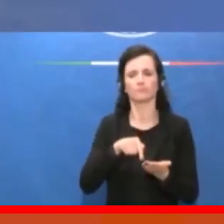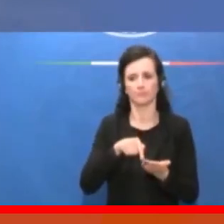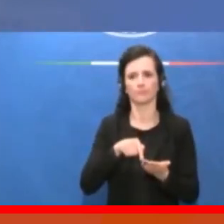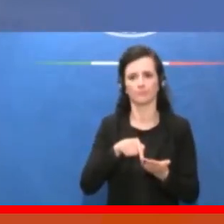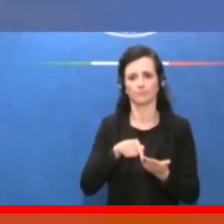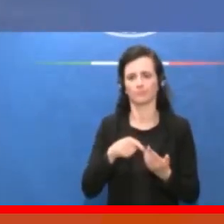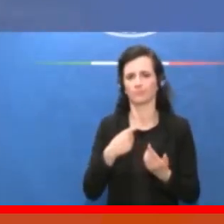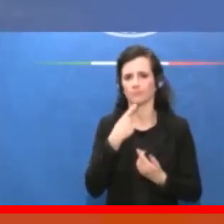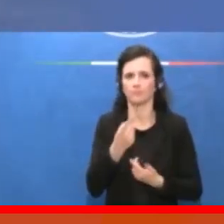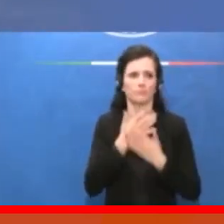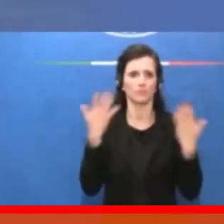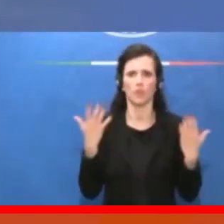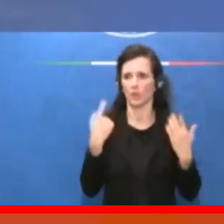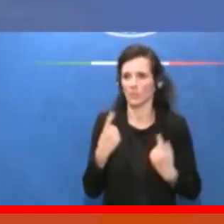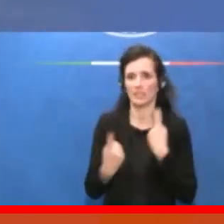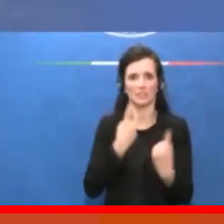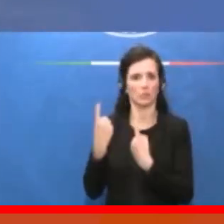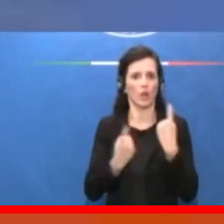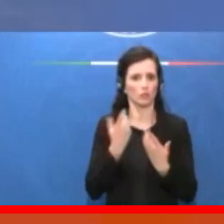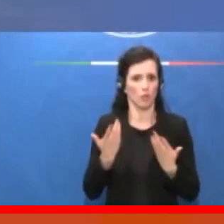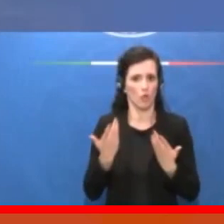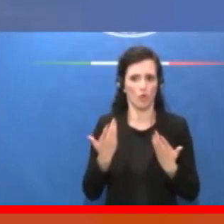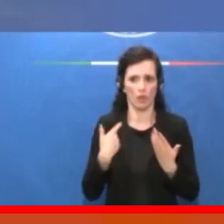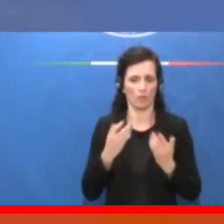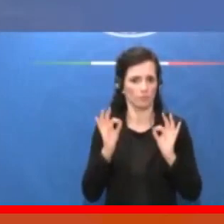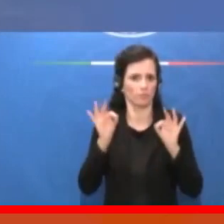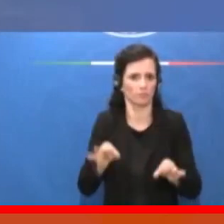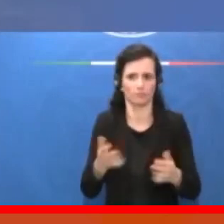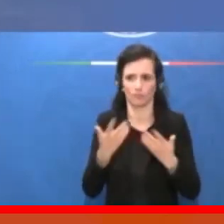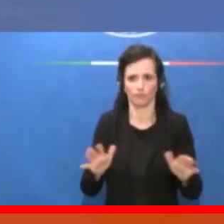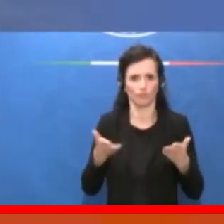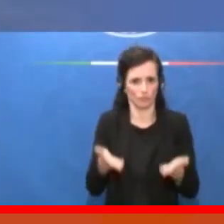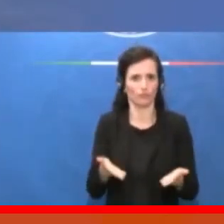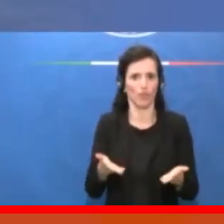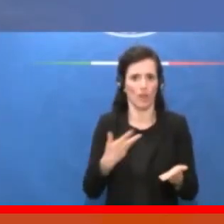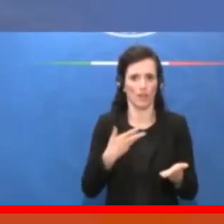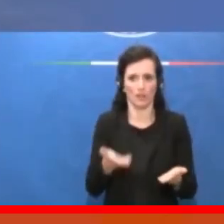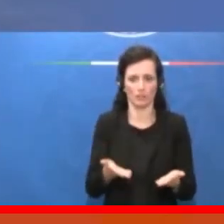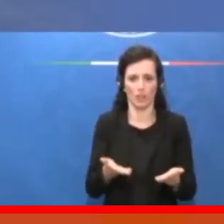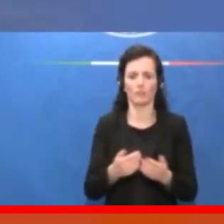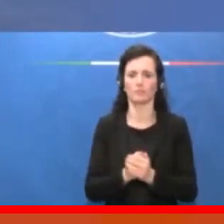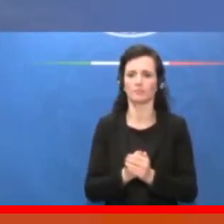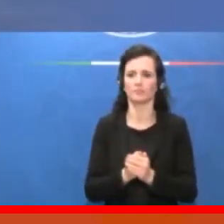cui siamo arrivati. Sono provvedimenti importanti, forse molto importanti anche, che